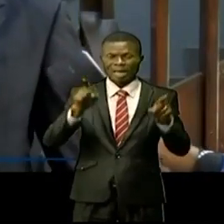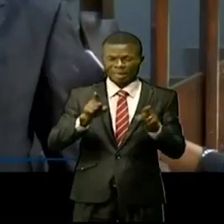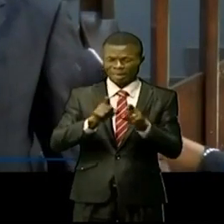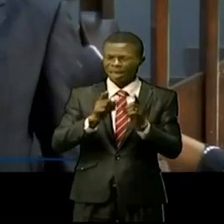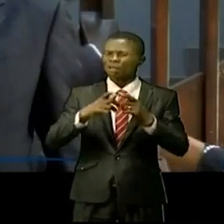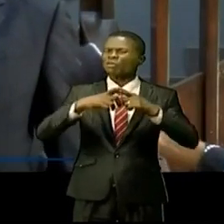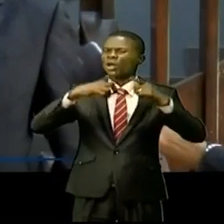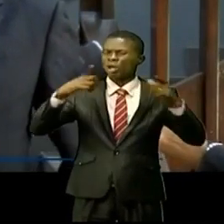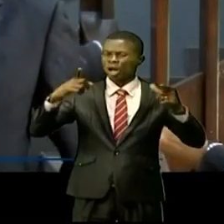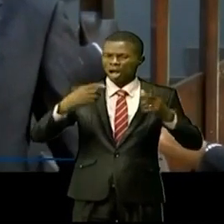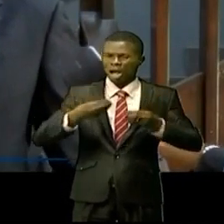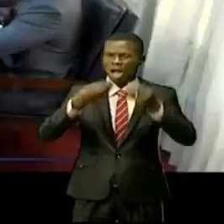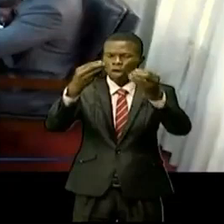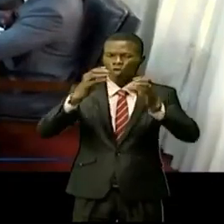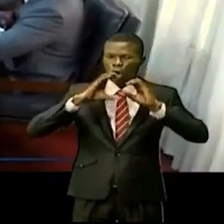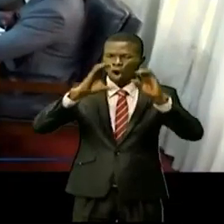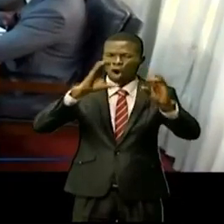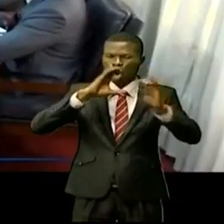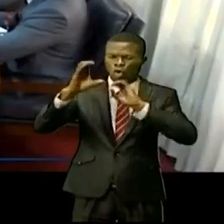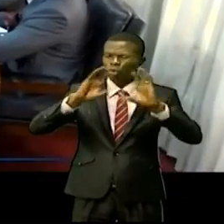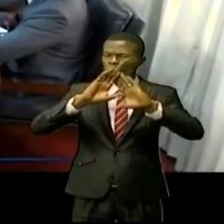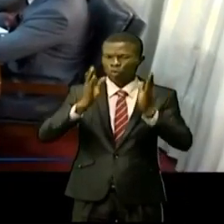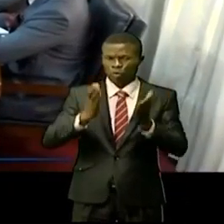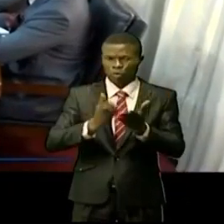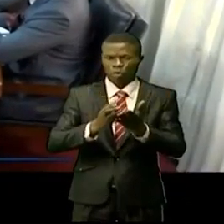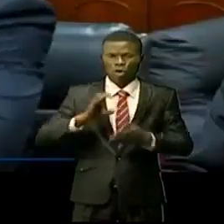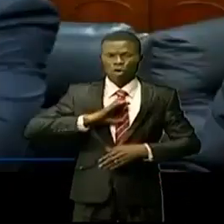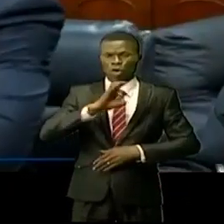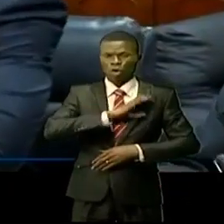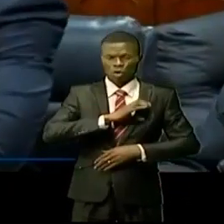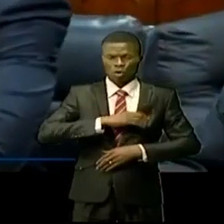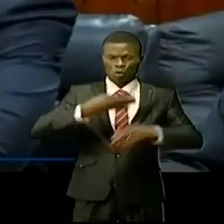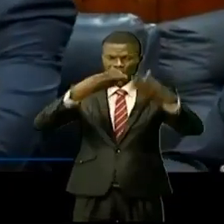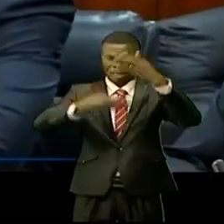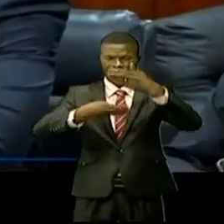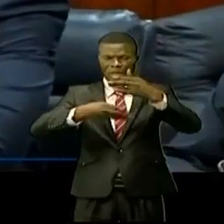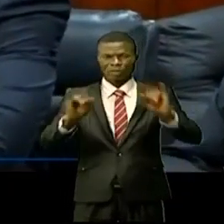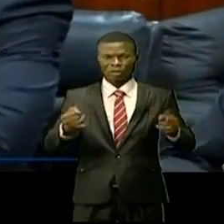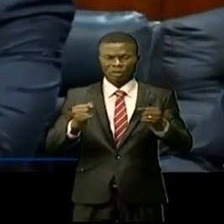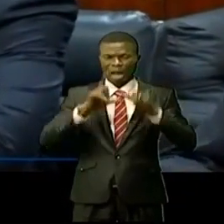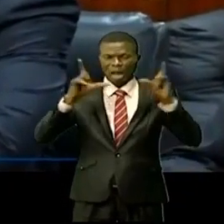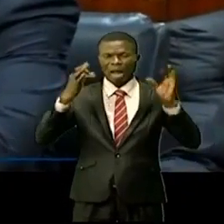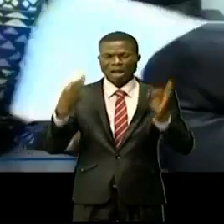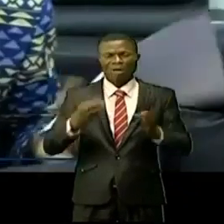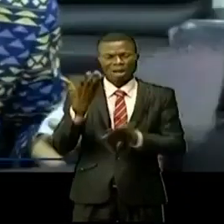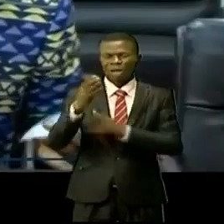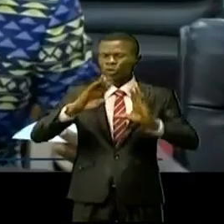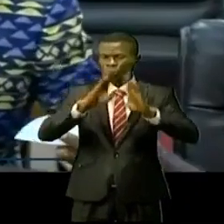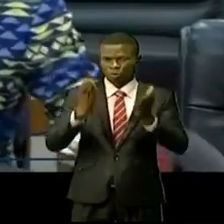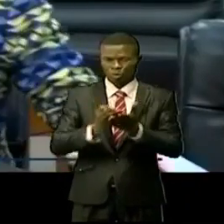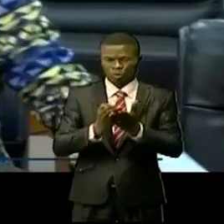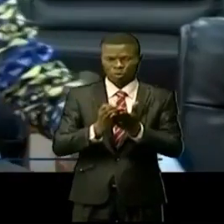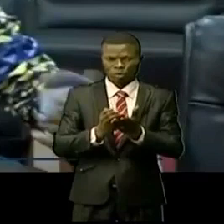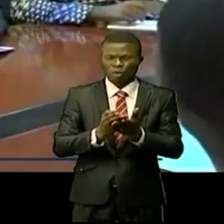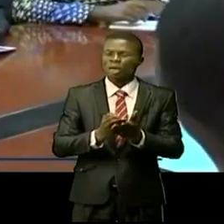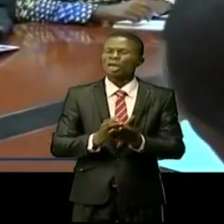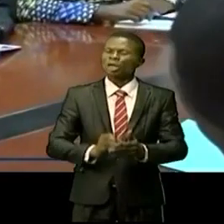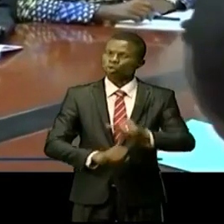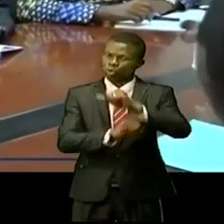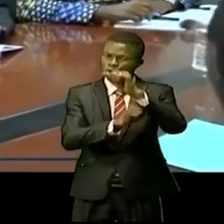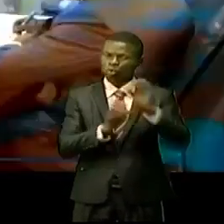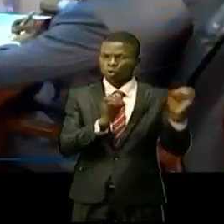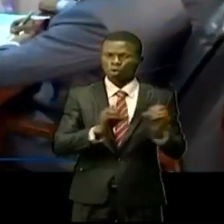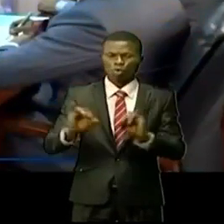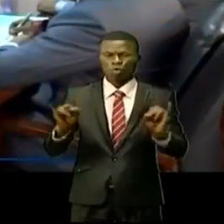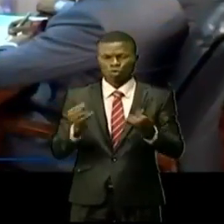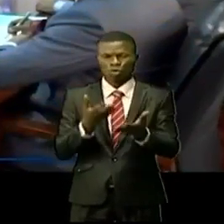continuer à communiquer. Par ailleurs, le comité national de 9e jeu de la francophonie appelle le Congolais de tous bords de s'approprier de l'organisation de ces